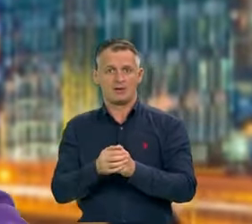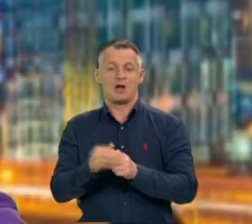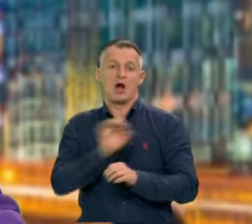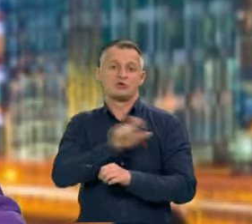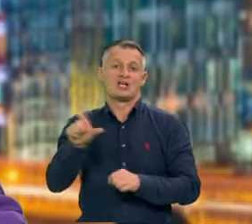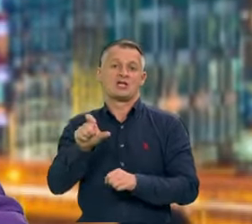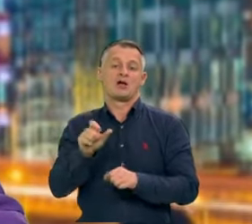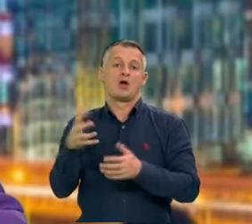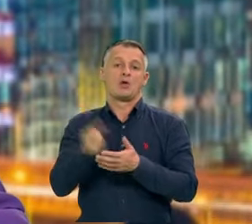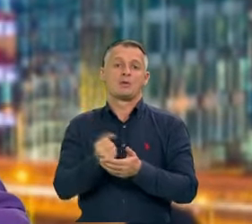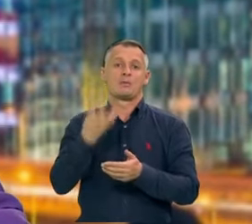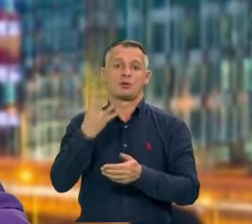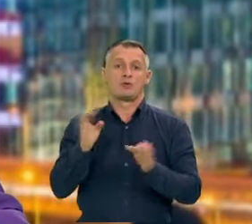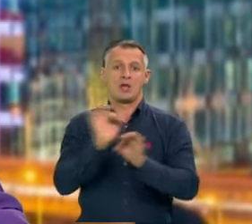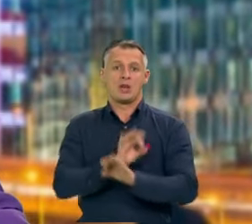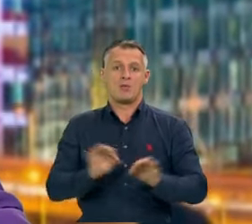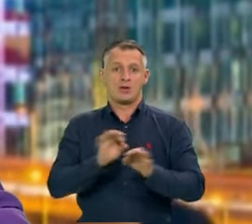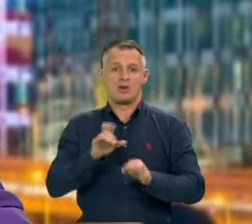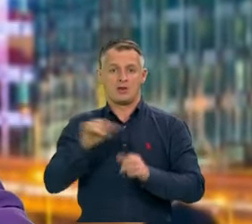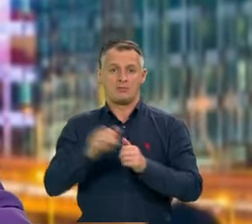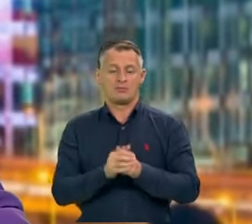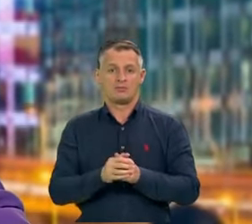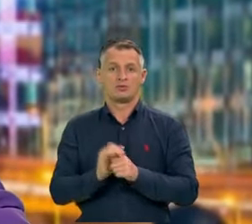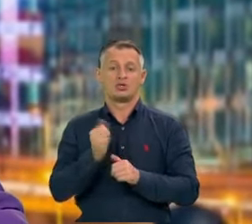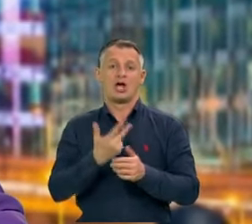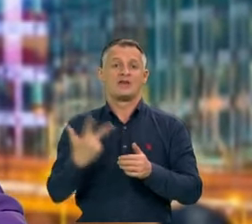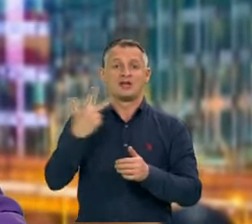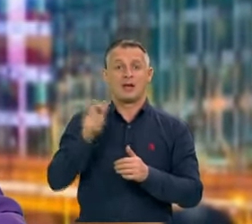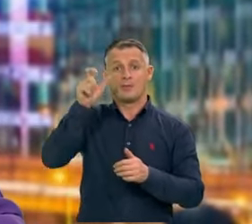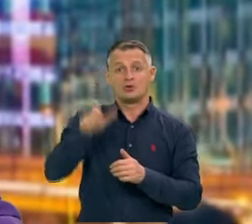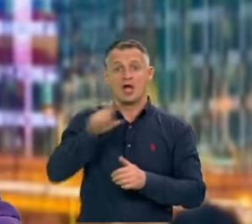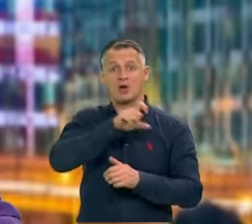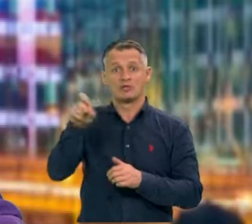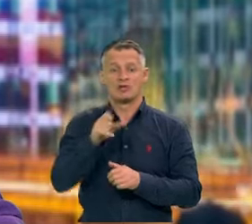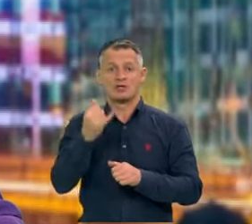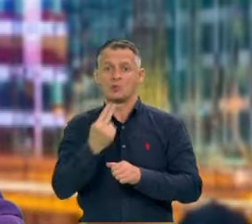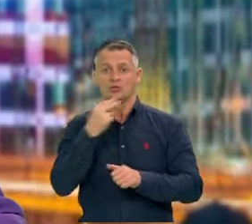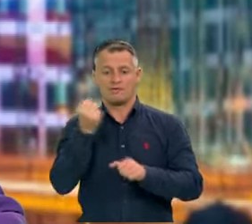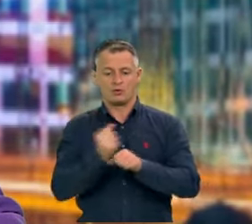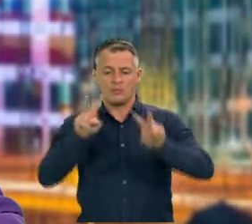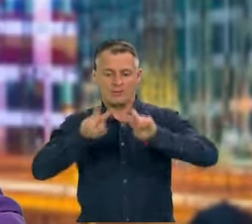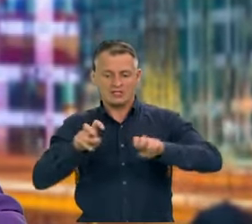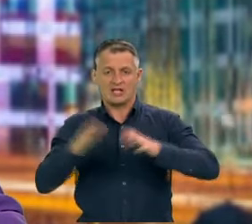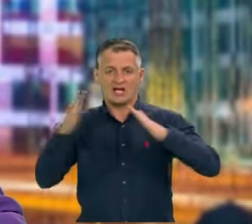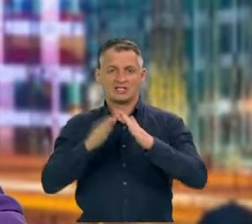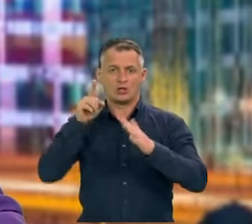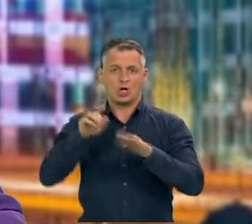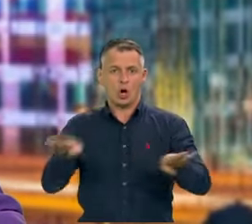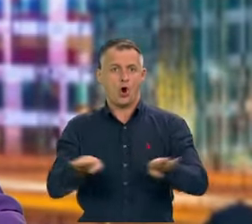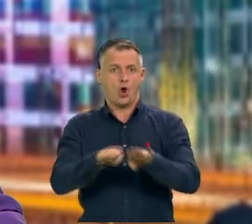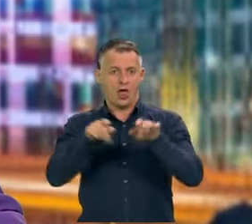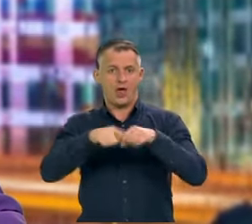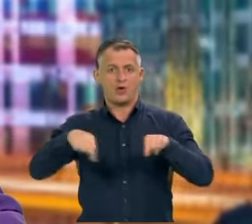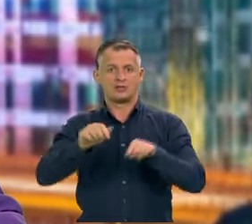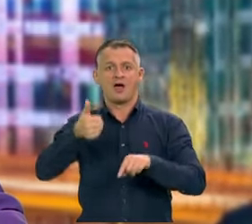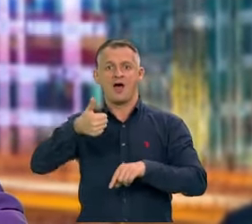alături de cele două angajate este cercetată și o a treia persoană Polițiștii au efectuat azi percheziții la domiciliile lor colega mea anaida glu jde a